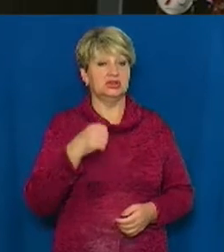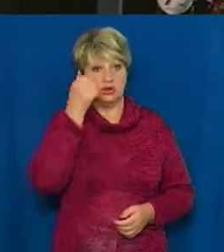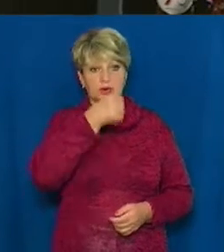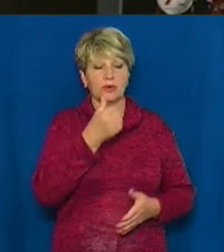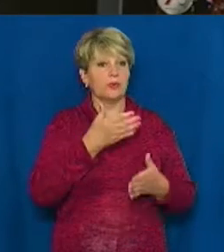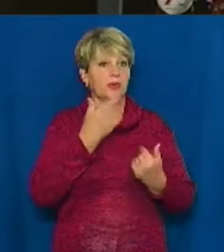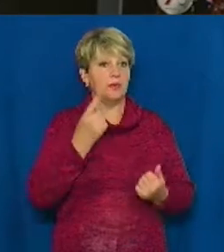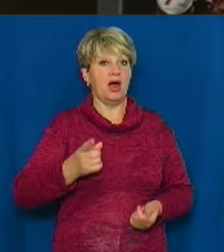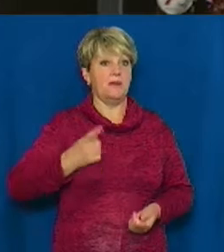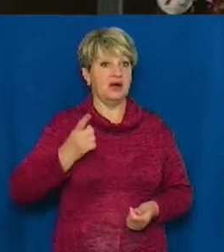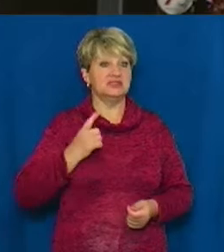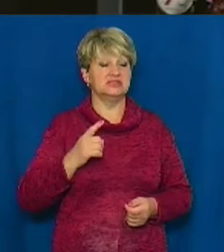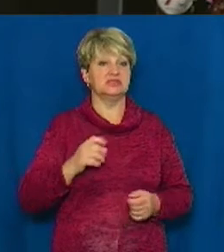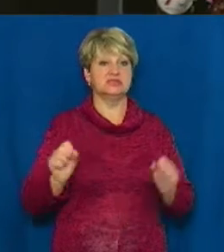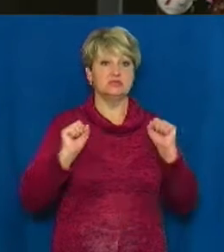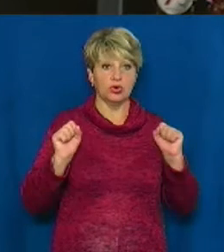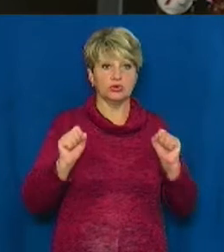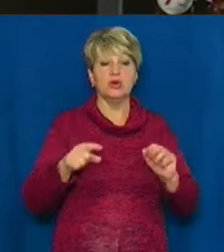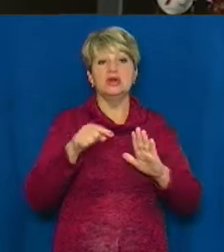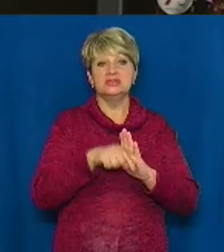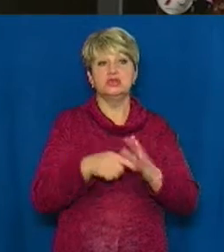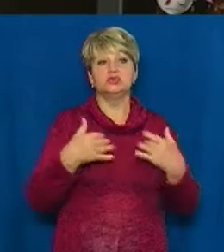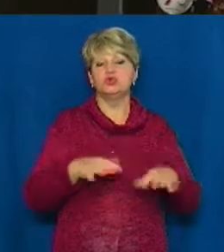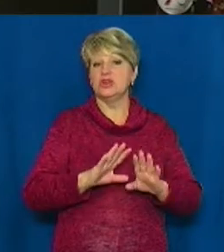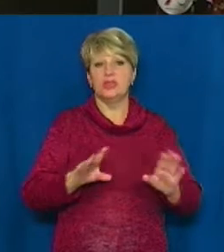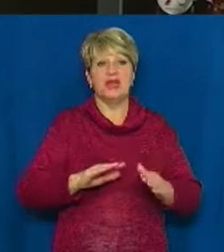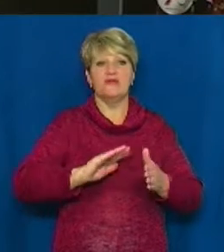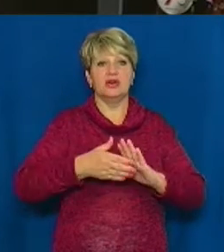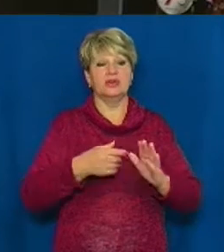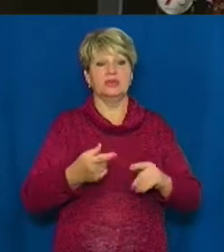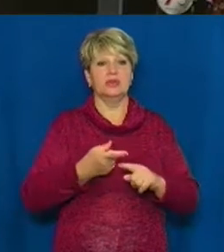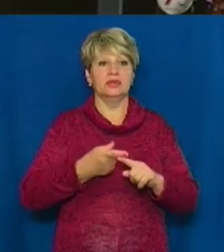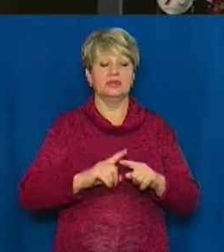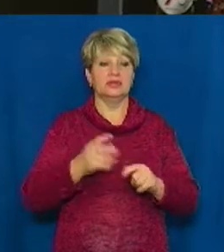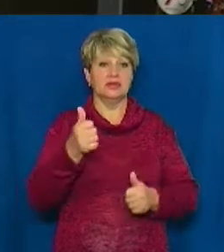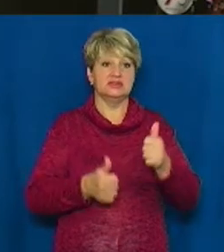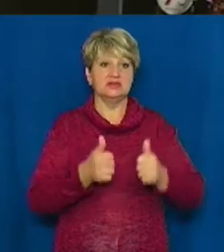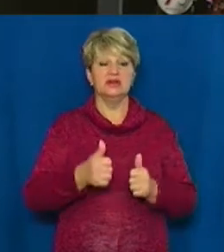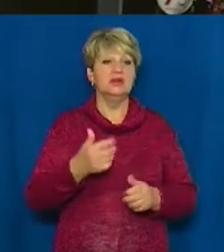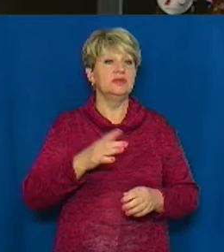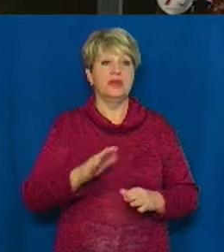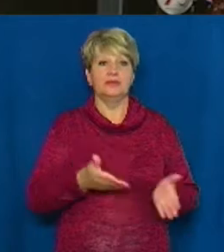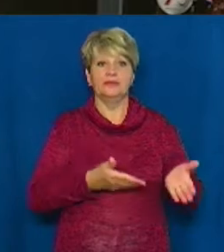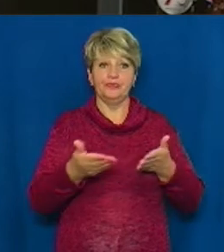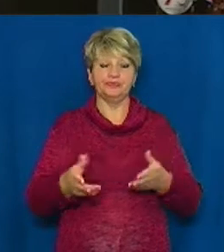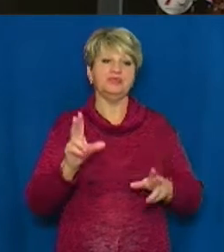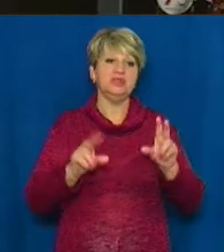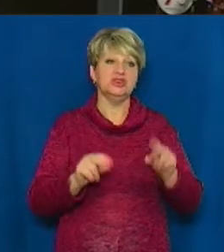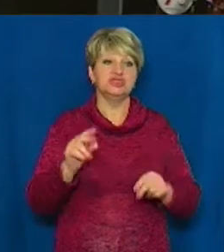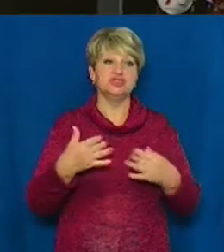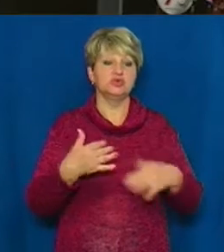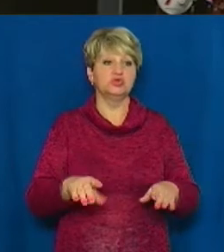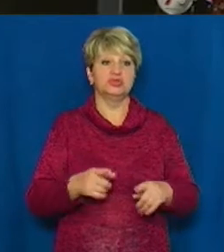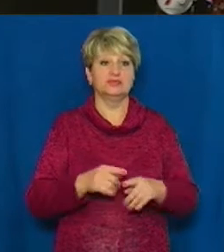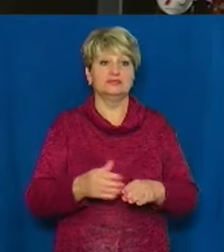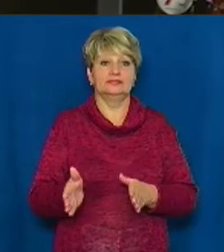майстра спорту міжнародного класу, значить його вже не викликають на збори, на змагання жодні не запрошують. Він вважається неперспективним. І